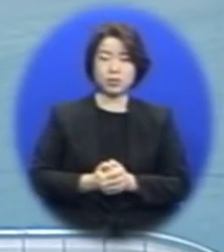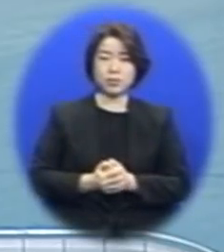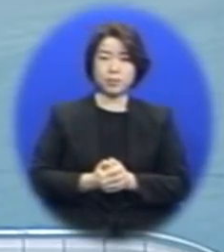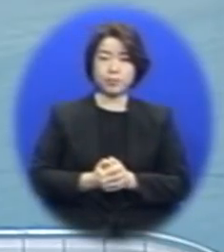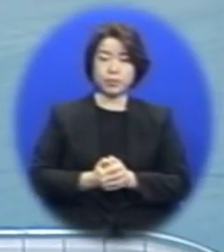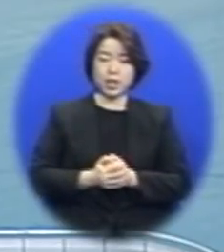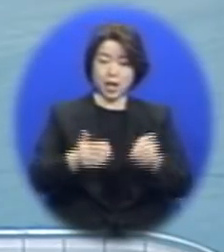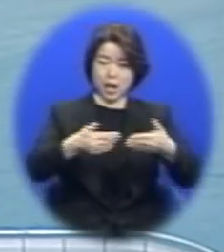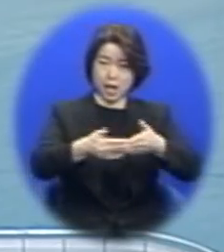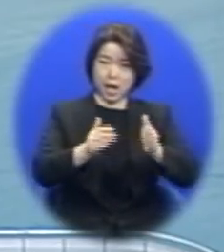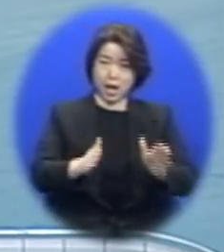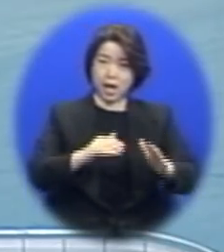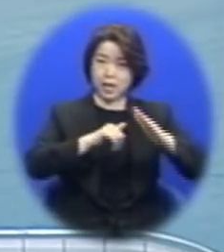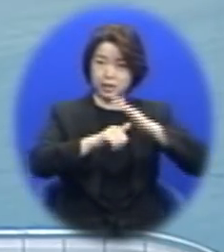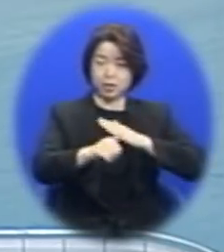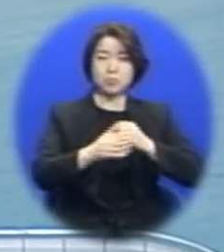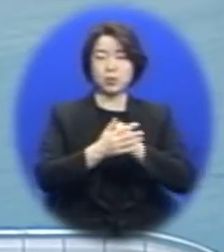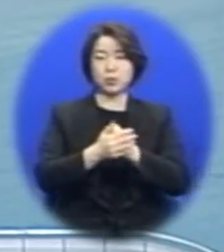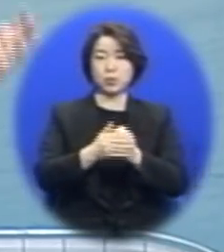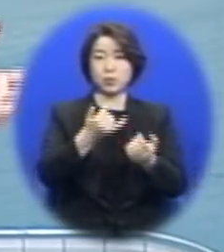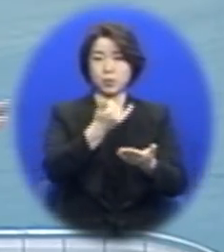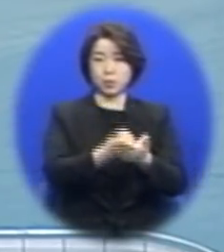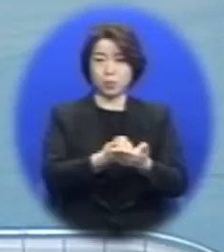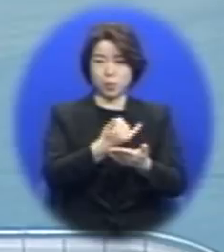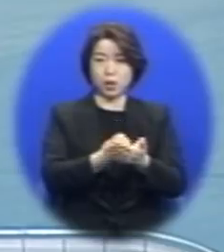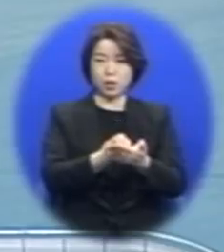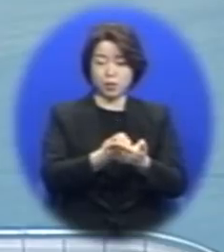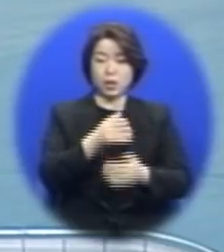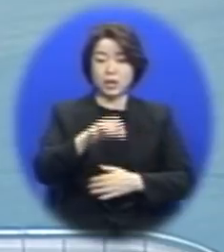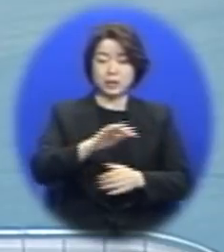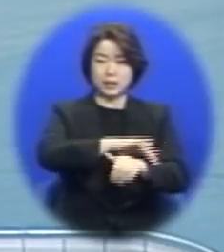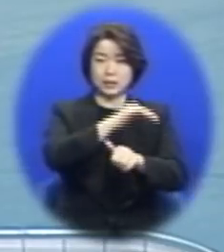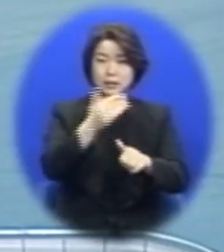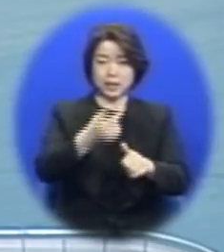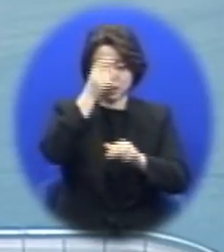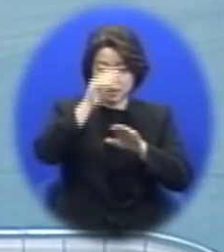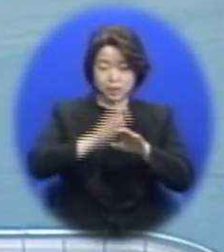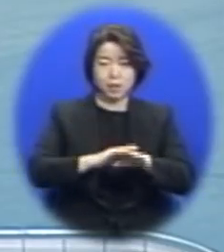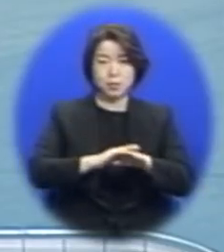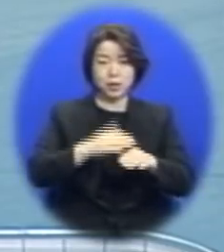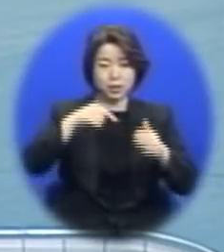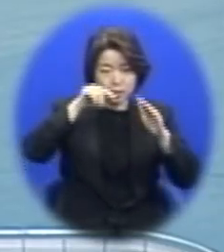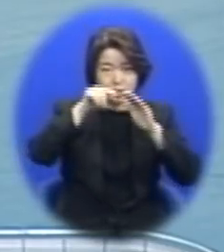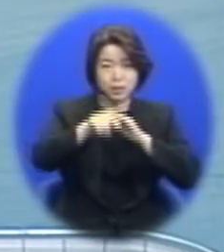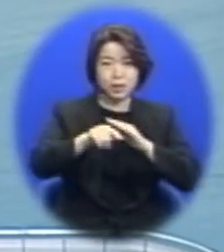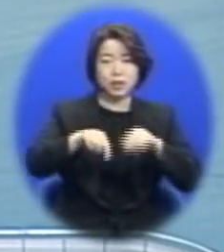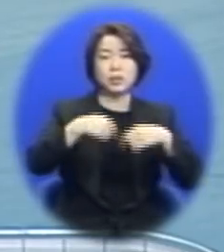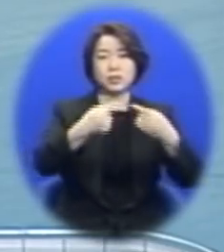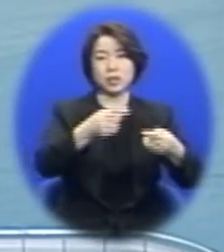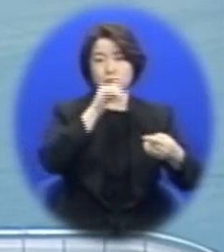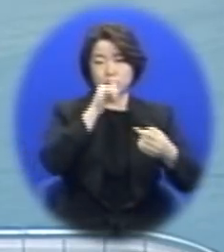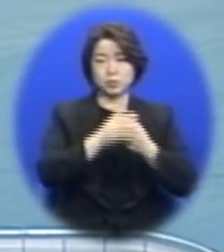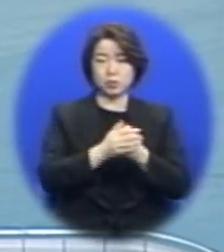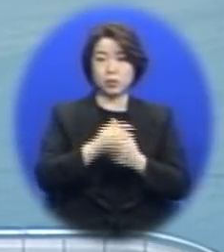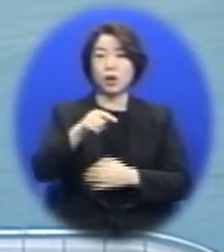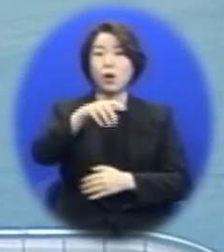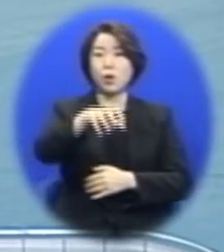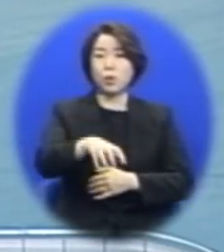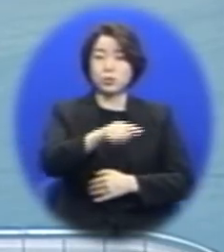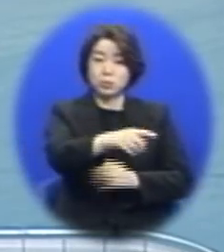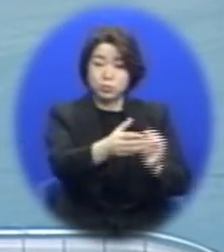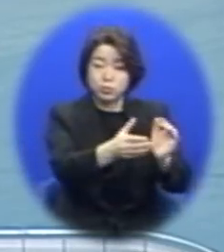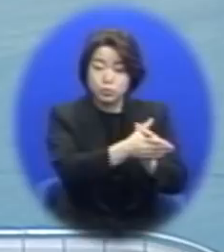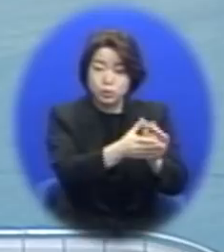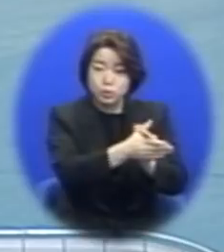학급 대표로 고아원의 그 장례 예배에 갔습니다. 근데 거기서 그